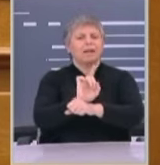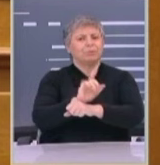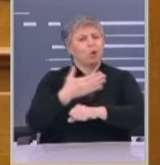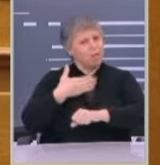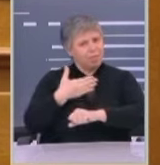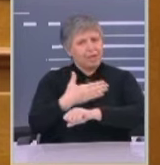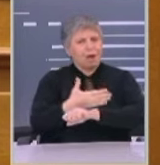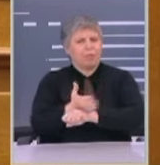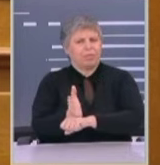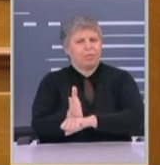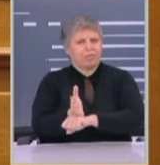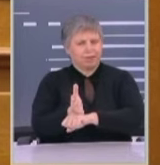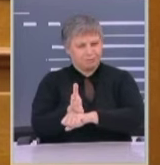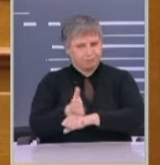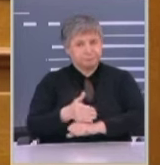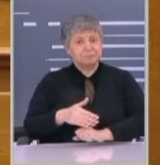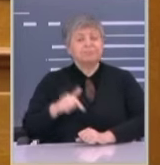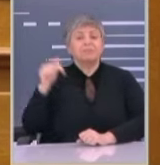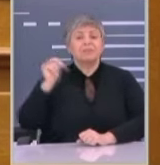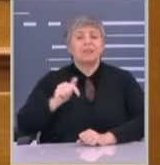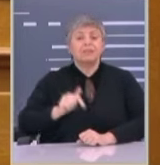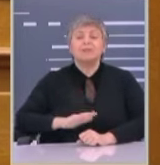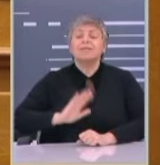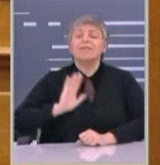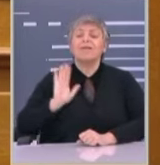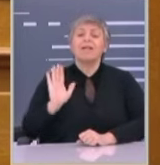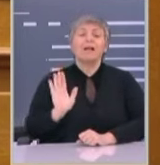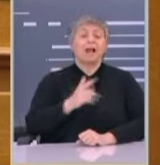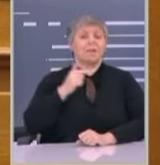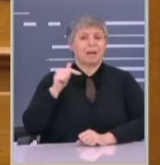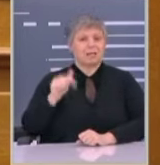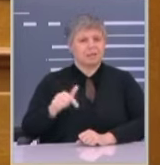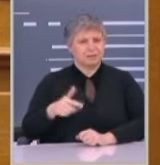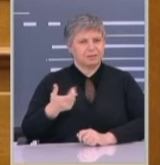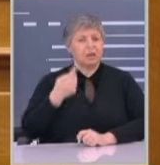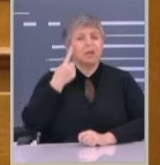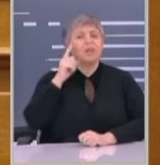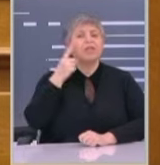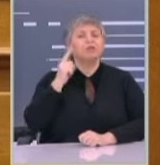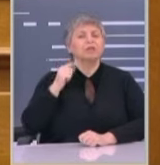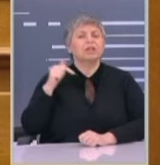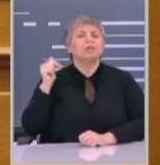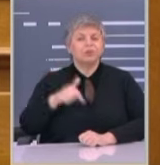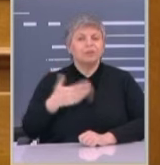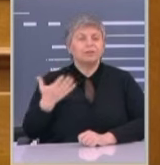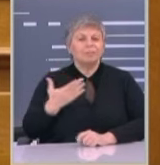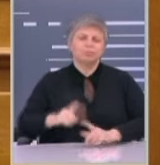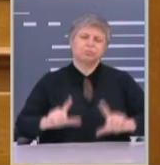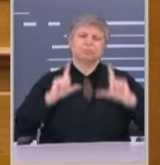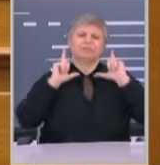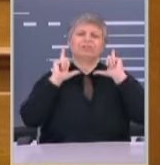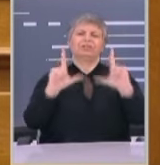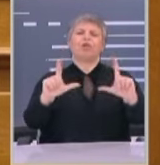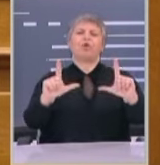λεπτό. Ευχαριστώ και εγώ. Καθολική διάδοχη ενός κόμματος που λέγεται Ελληνική Αριστερά. Έτσι